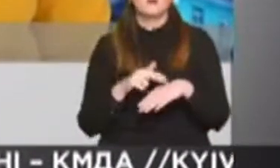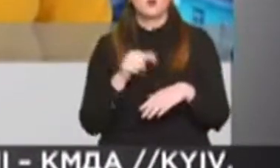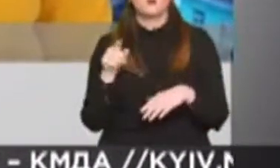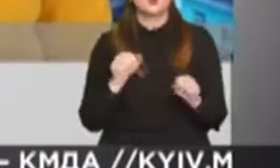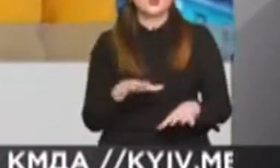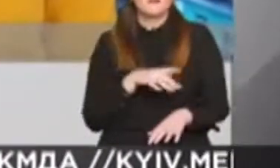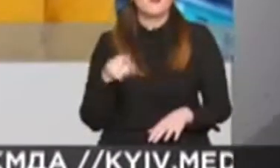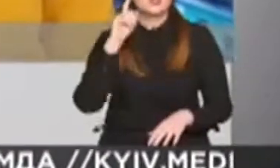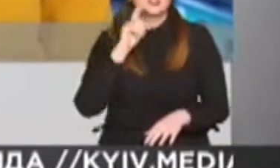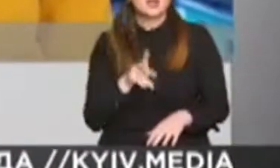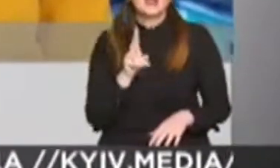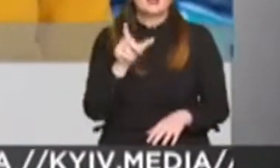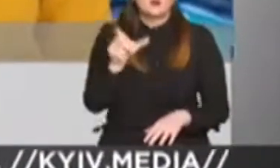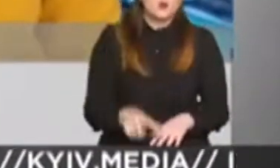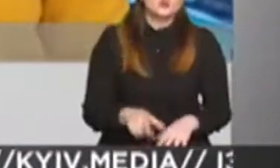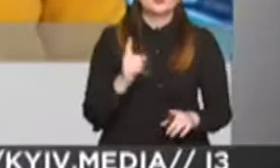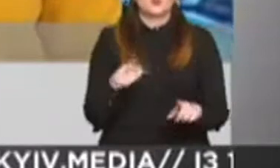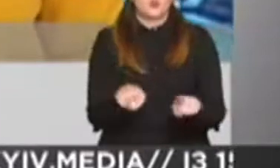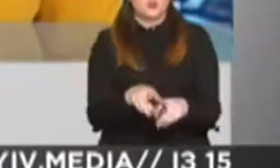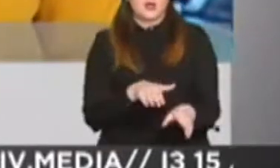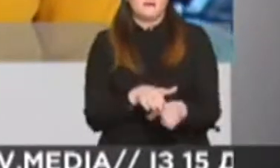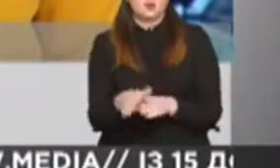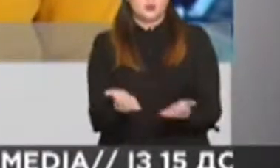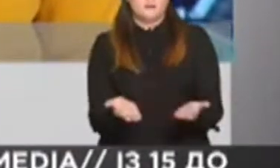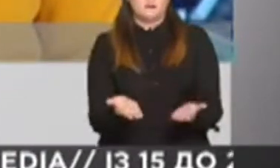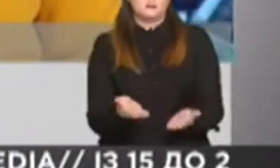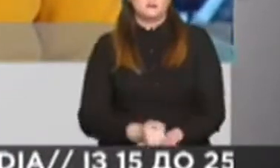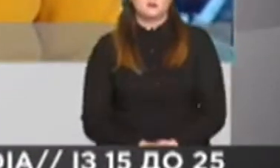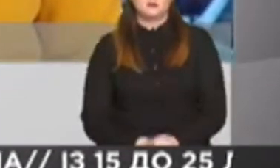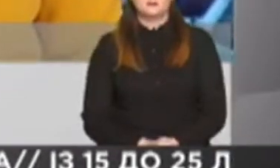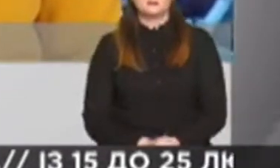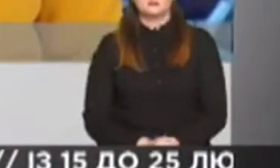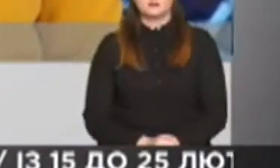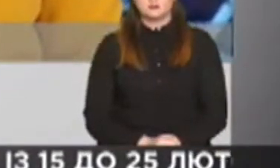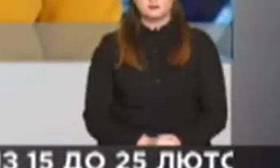Можливо, вони знають, ким був цей чоловік і чому він так вчинив.